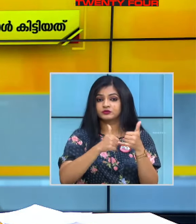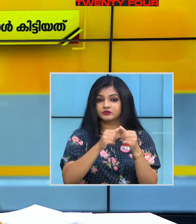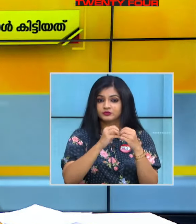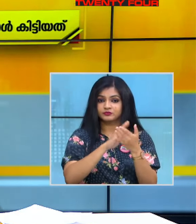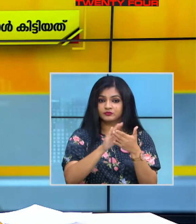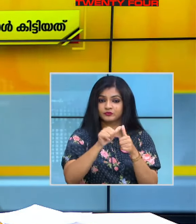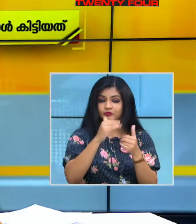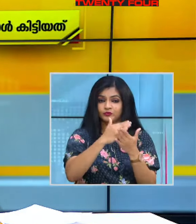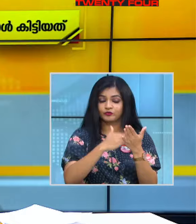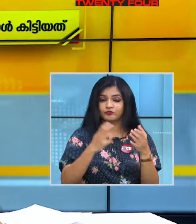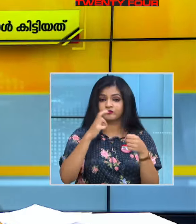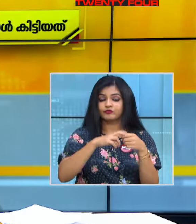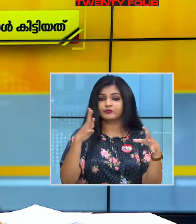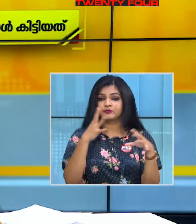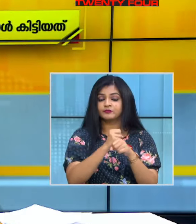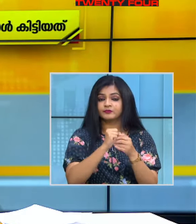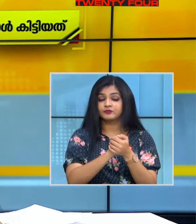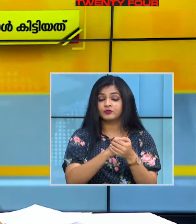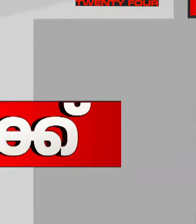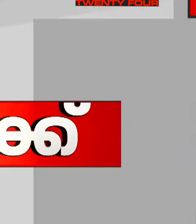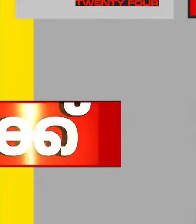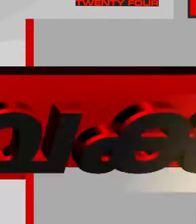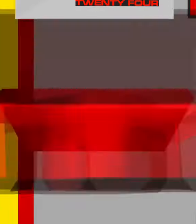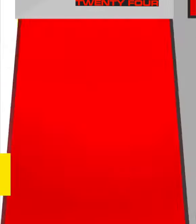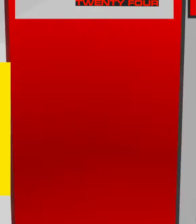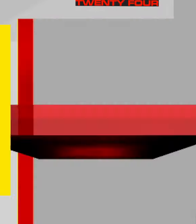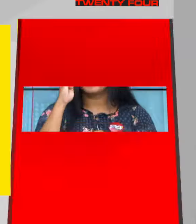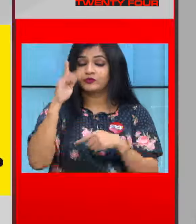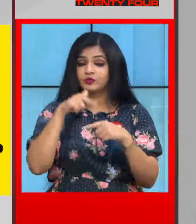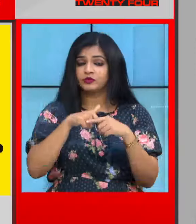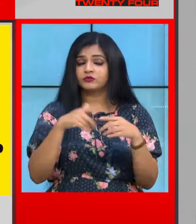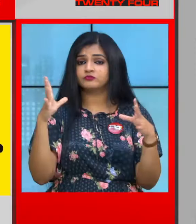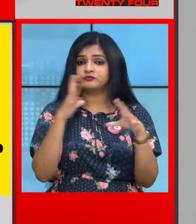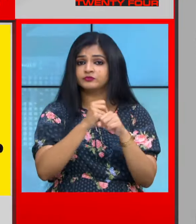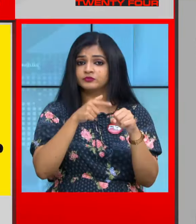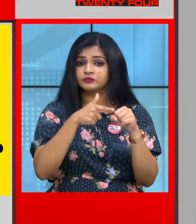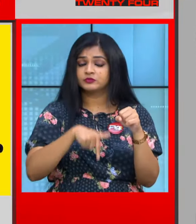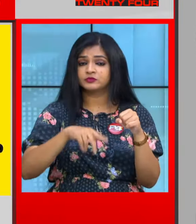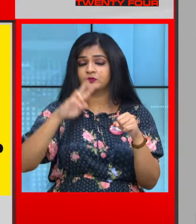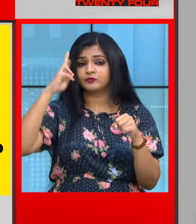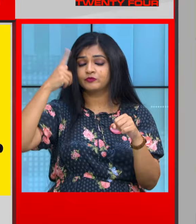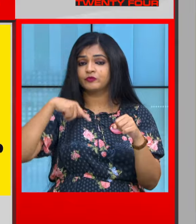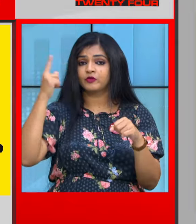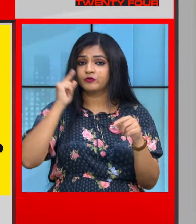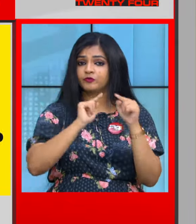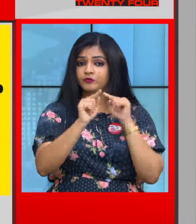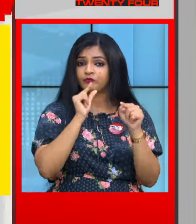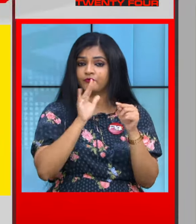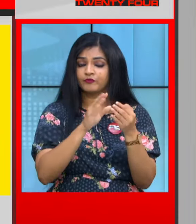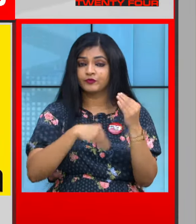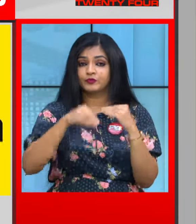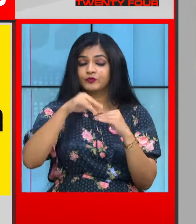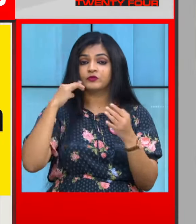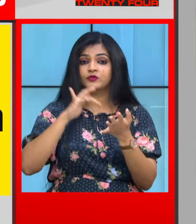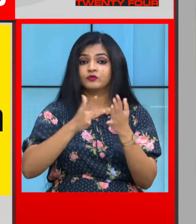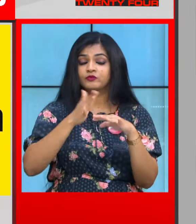പ്രതിപക്ഷ നേതാവിന്റെ പ്രസംഗം സഭാ ടിവി ഒഴിവാക്കിയെന്ന ആക്ഷേപം ഉയർന്നിരുന്നു. വിവരങ്ങളുമായി തിരുവനന്തപുരത്ത് നിന്ന് സലീം മാലിക്കാണ് ചേരുന്നത്. സലീം,